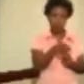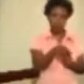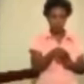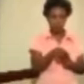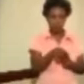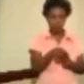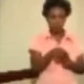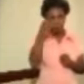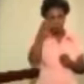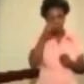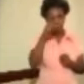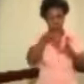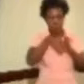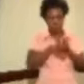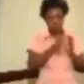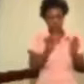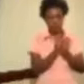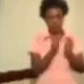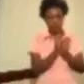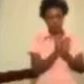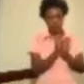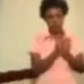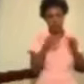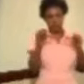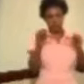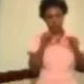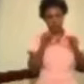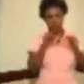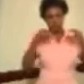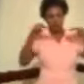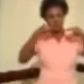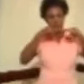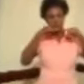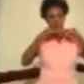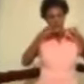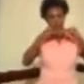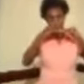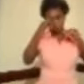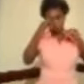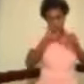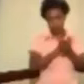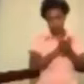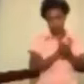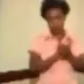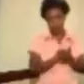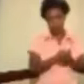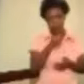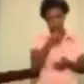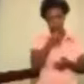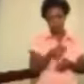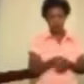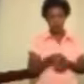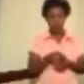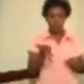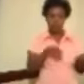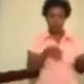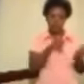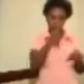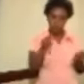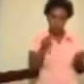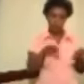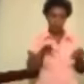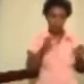système d'intégration qui est au deuxième niveau, à savoir le système de libre-échange. Moi-même, je suis très prudent en ce qui concerne